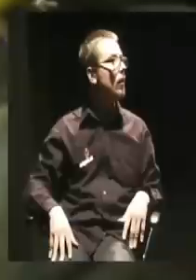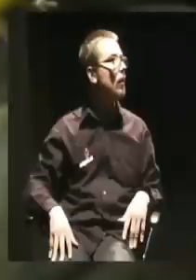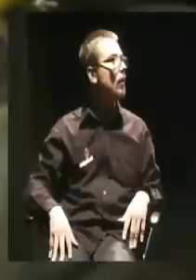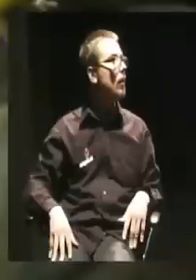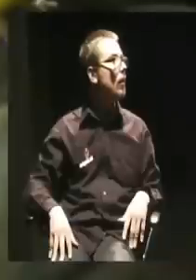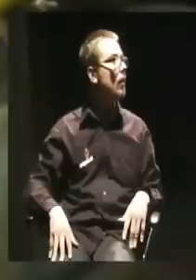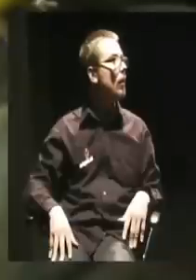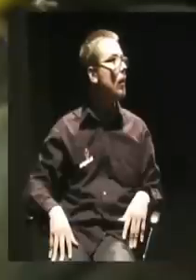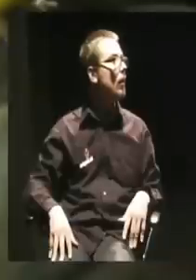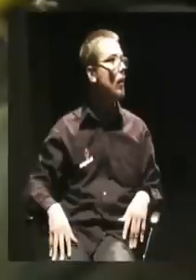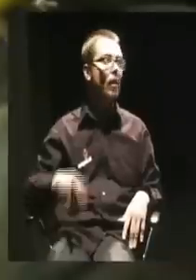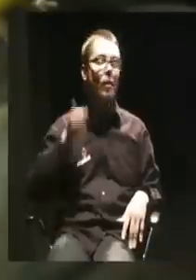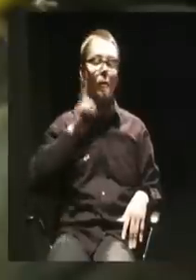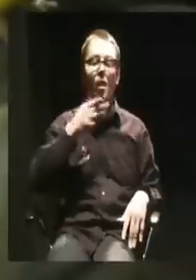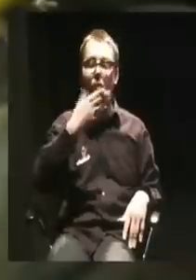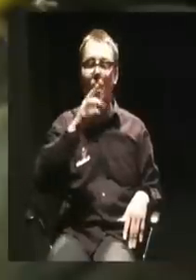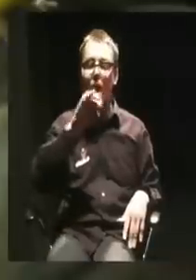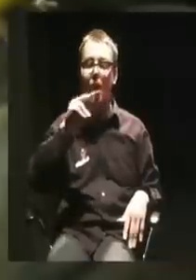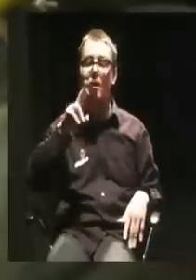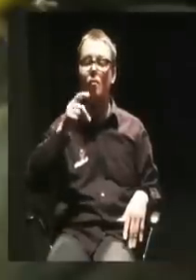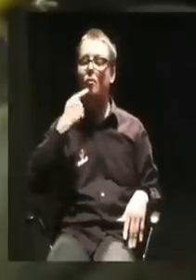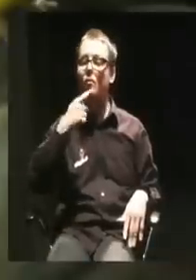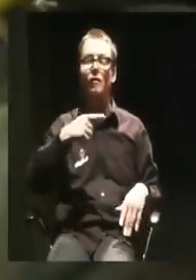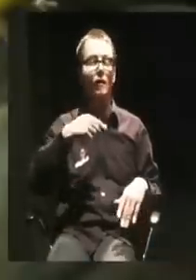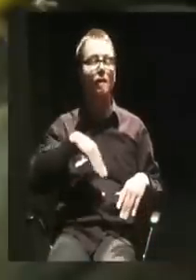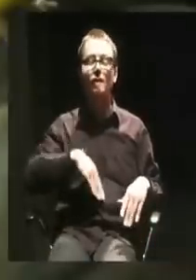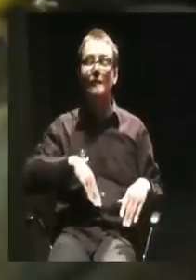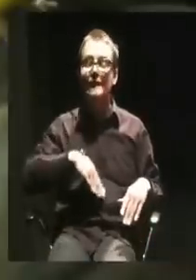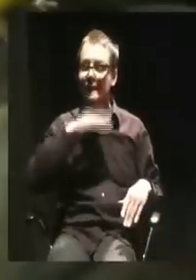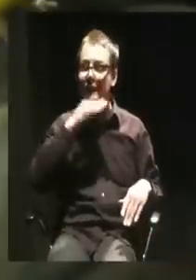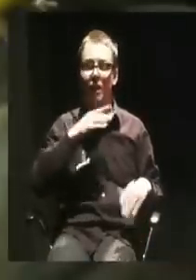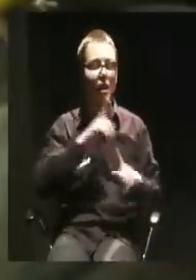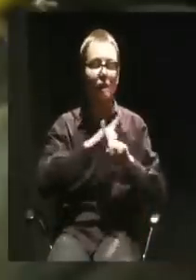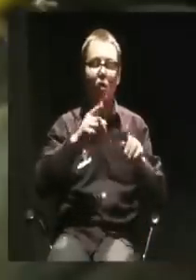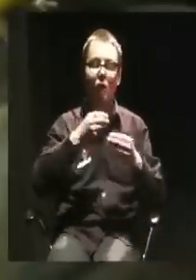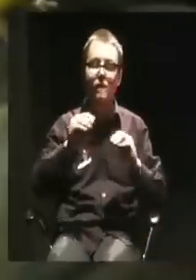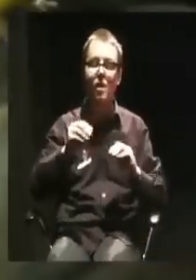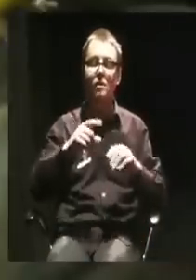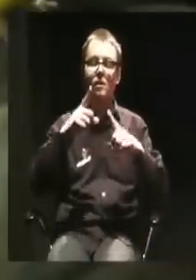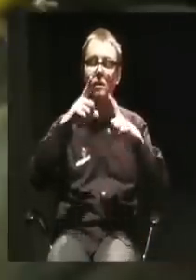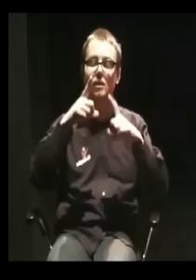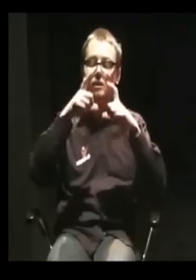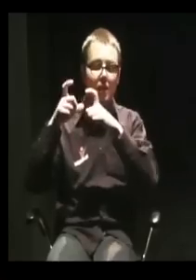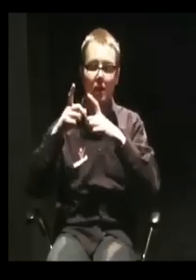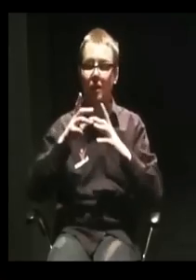Menadżer mówi, starczy. Ja mówię, nie ma takiej możliwości. Przeleciałem 4000 mil nie po to, żeby mieć 2 nieostre zdjęcia